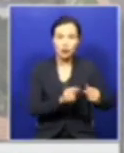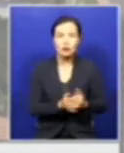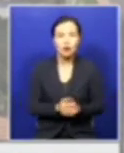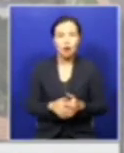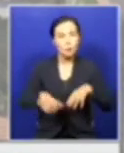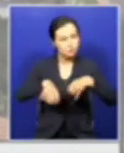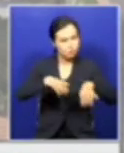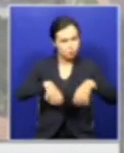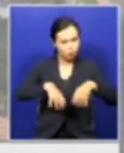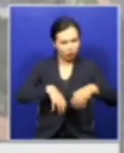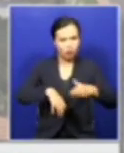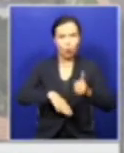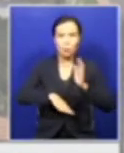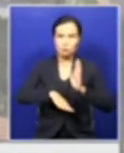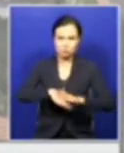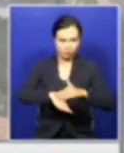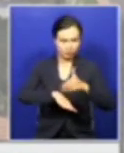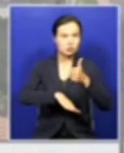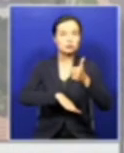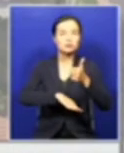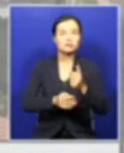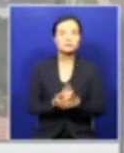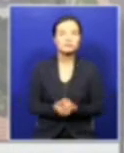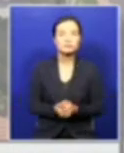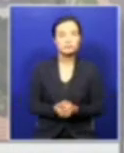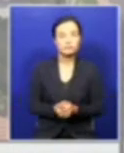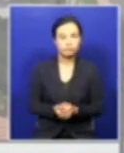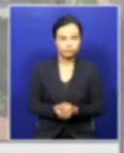ริหารที่เป็นมืออาชีพ